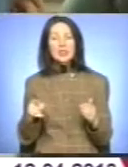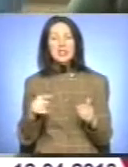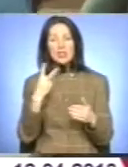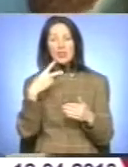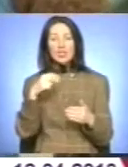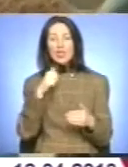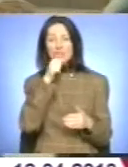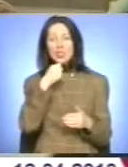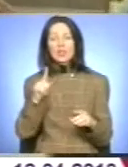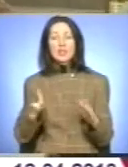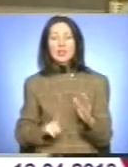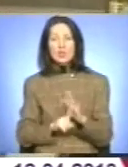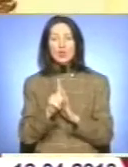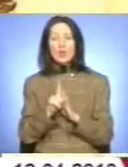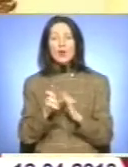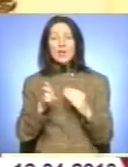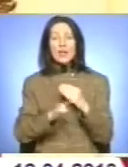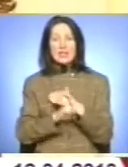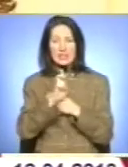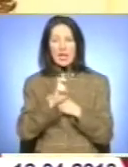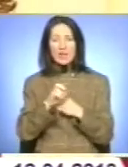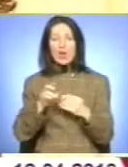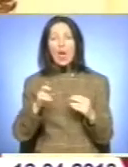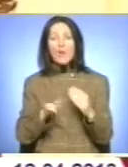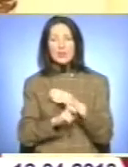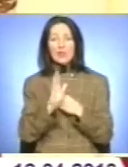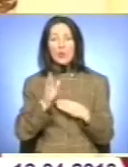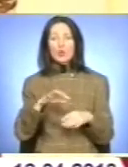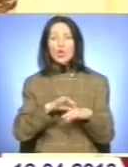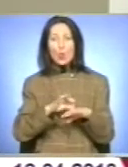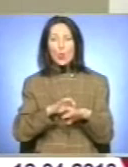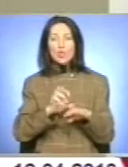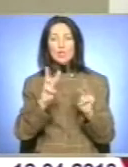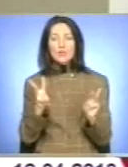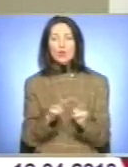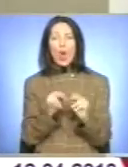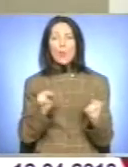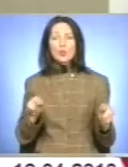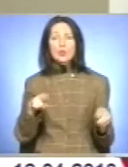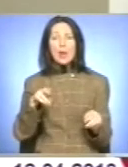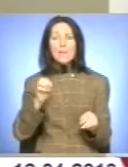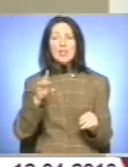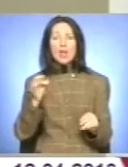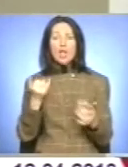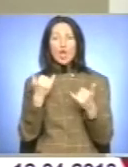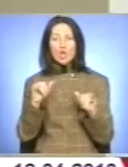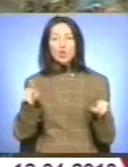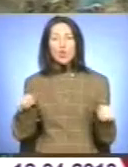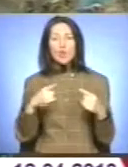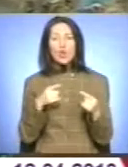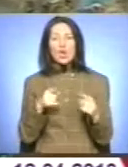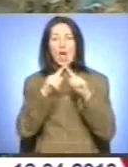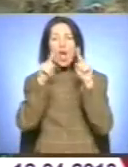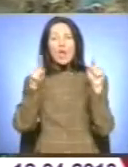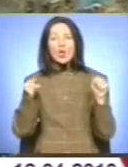заснування парафії у храмі перебуватимуть мощі святого апостола Петра та чудотворна ікона розп'яття Ісуса Христа.